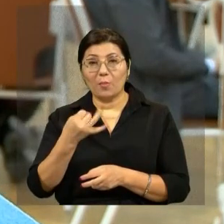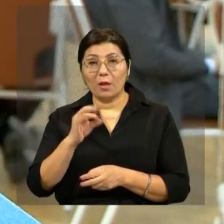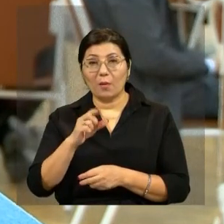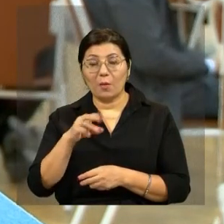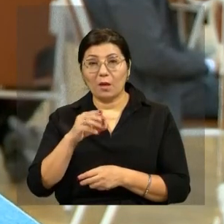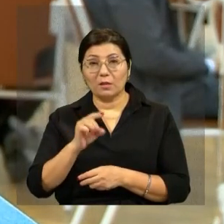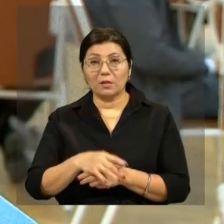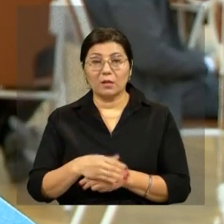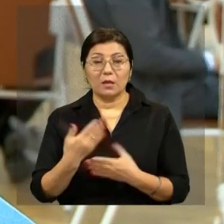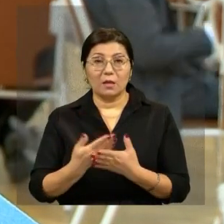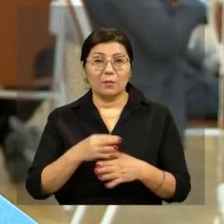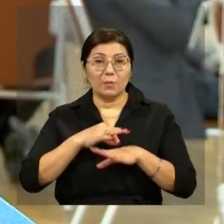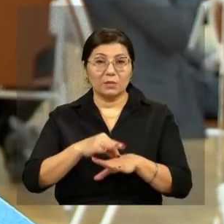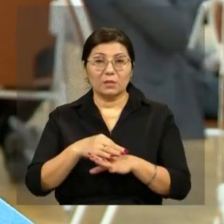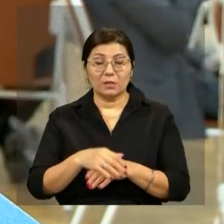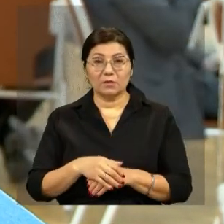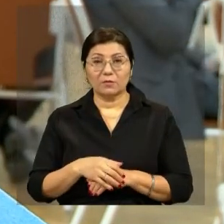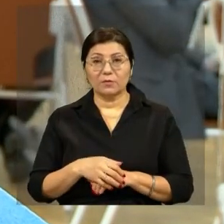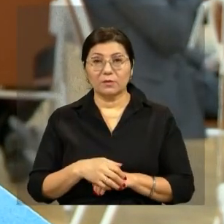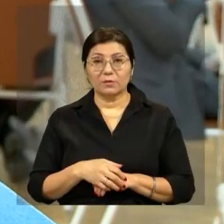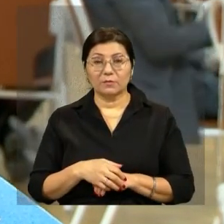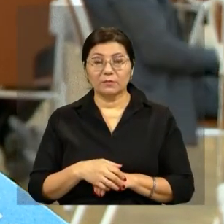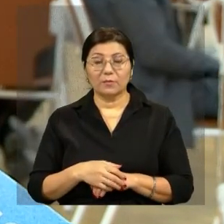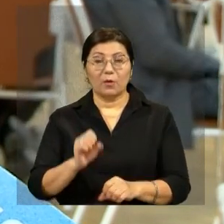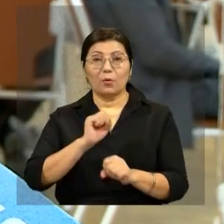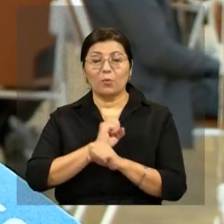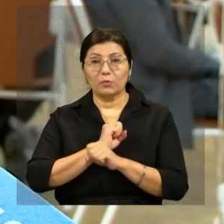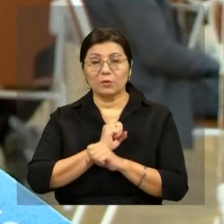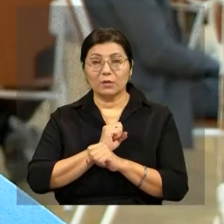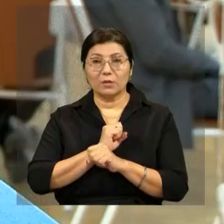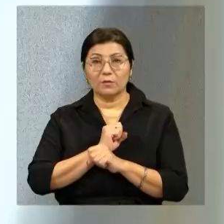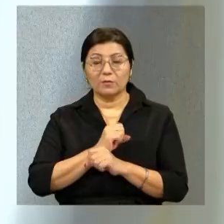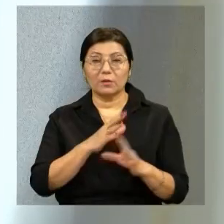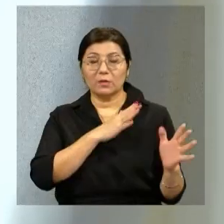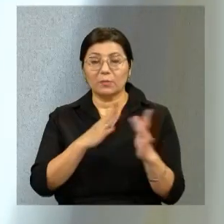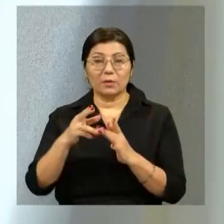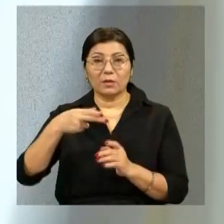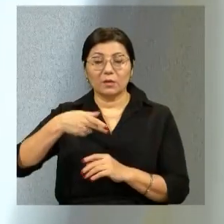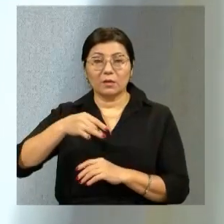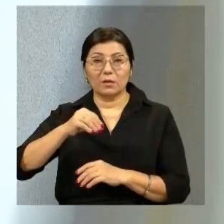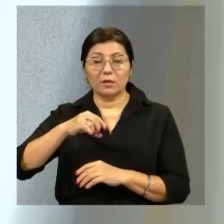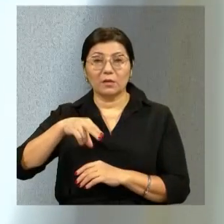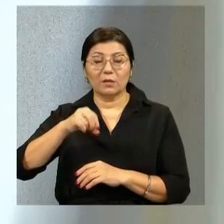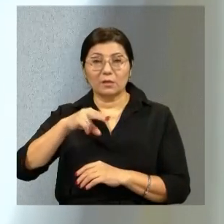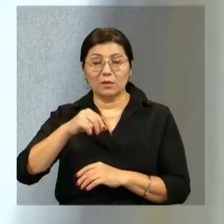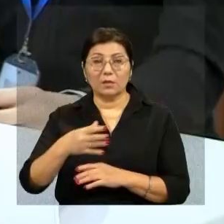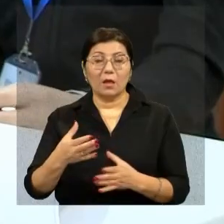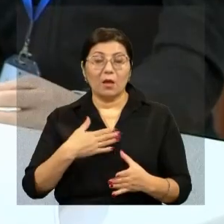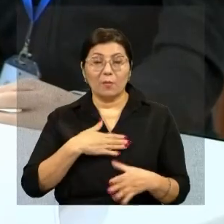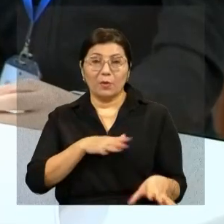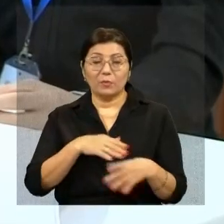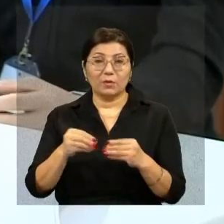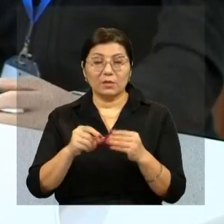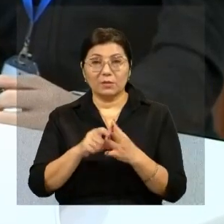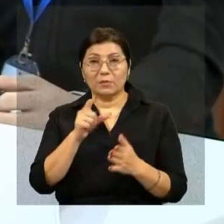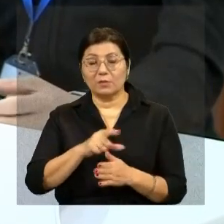И организовывали отдых в парке Гринленд. В моем движении сейчас 17 человек. Также на